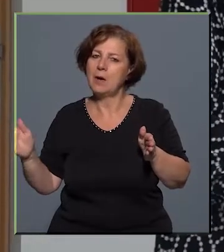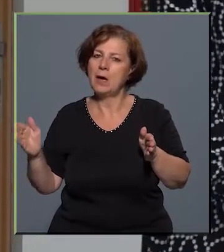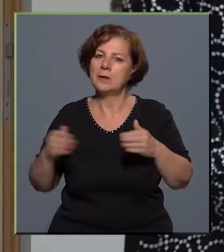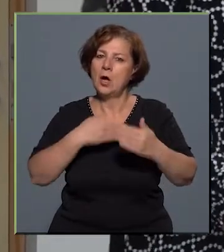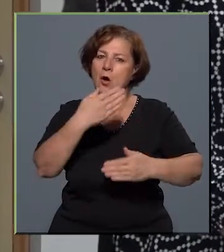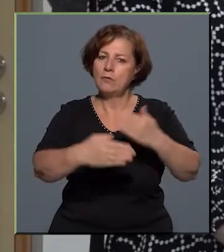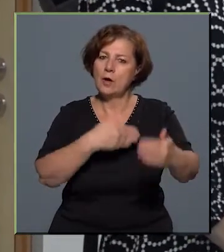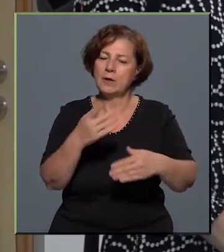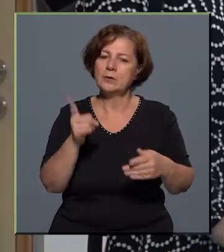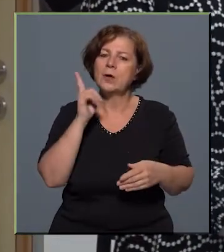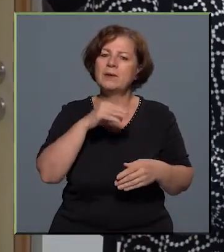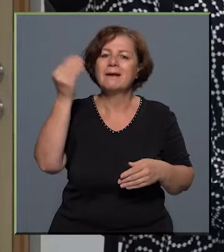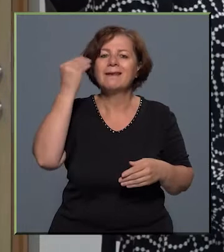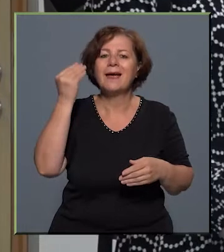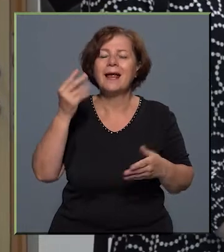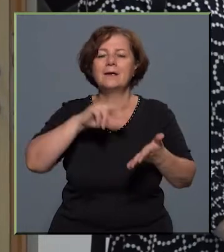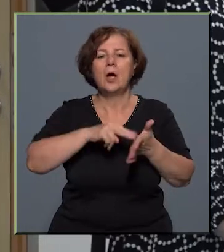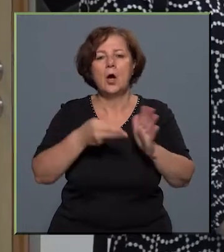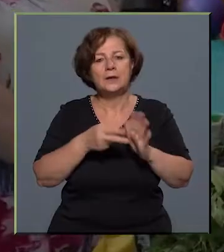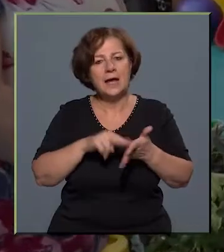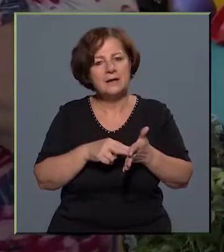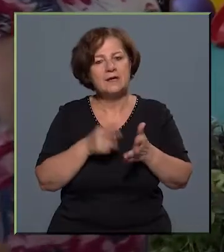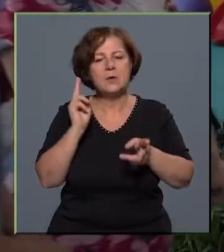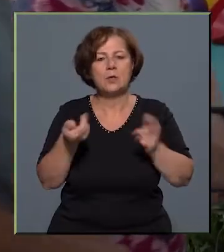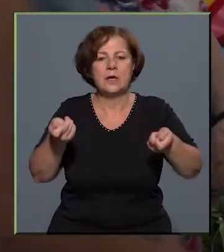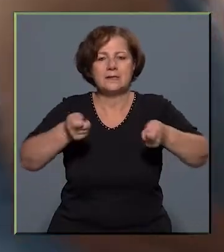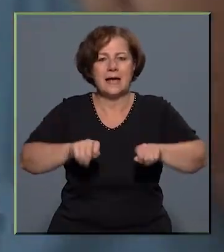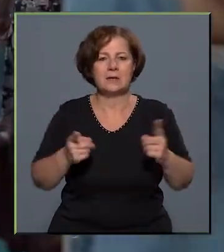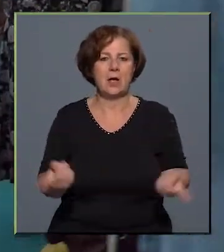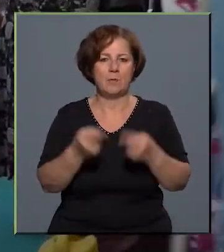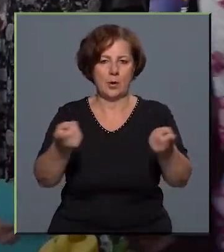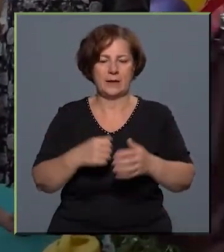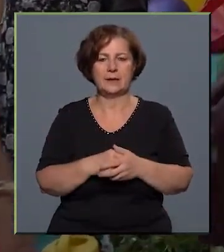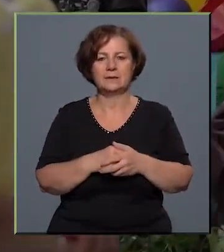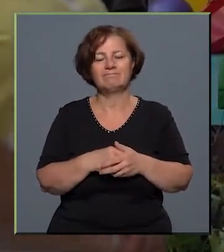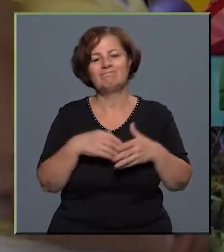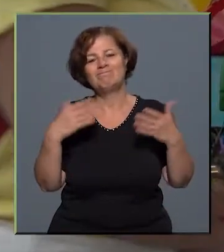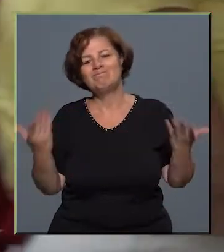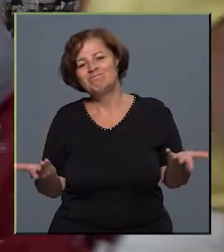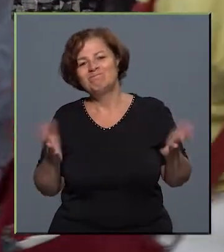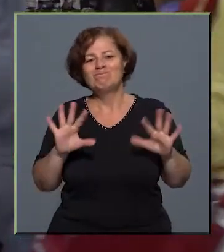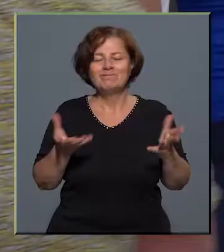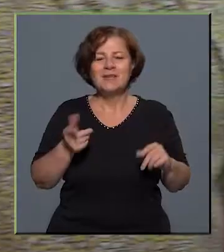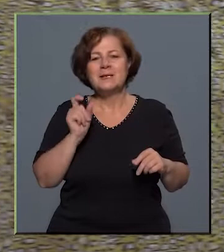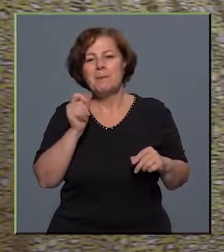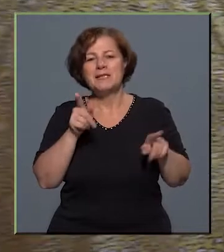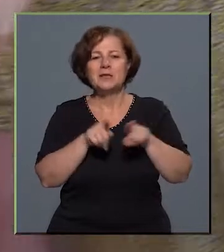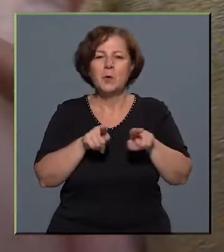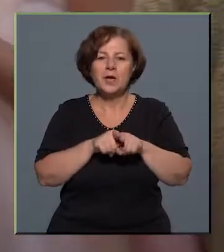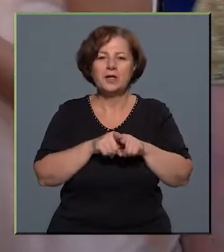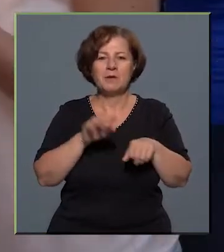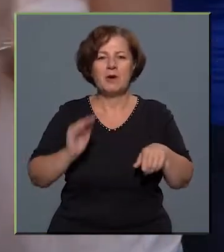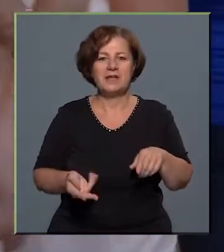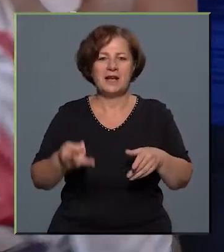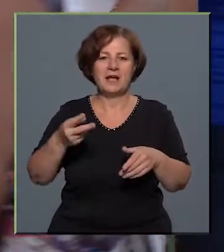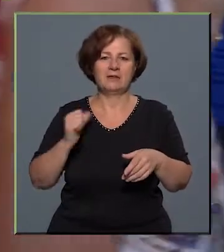folyamatoknak mit jelent? A tervező hogy zárja le a projektet? Hát ez kicsit olyan, mint amikor a gyerek a